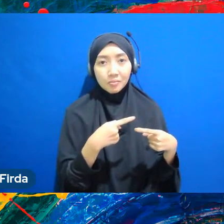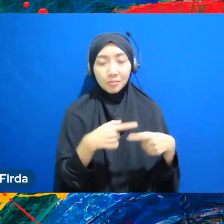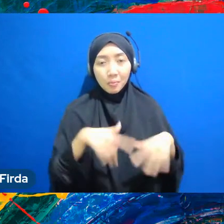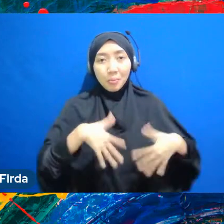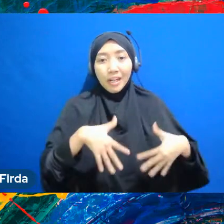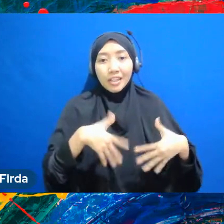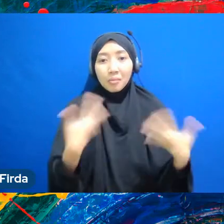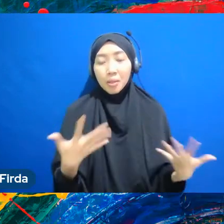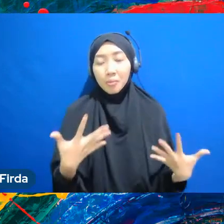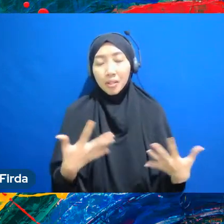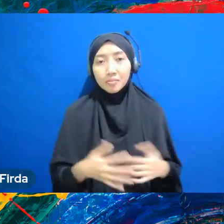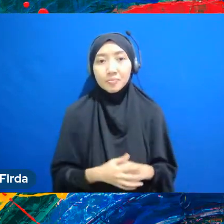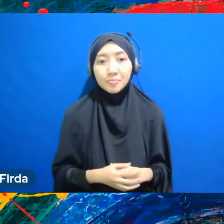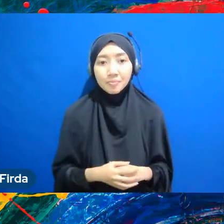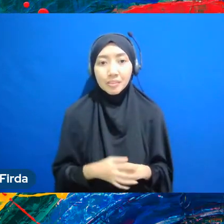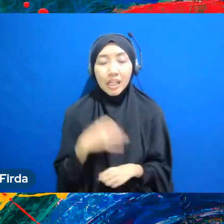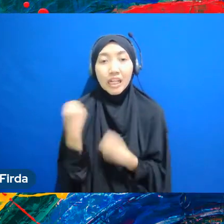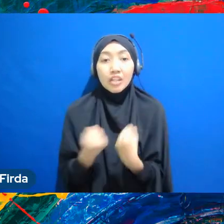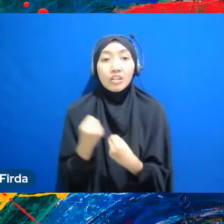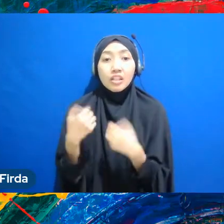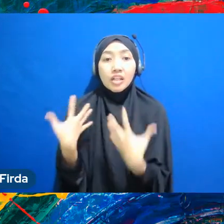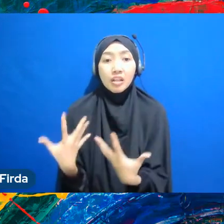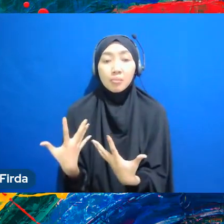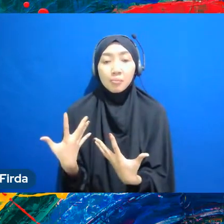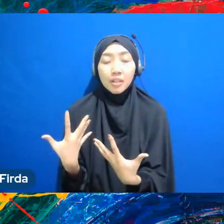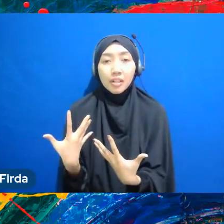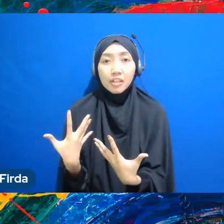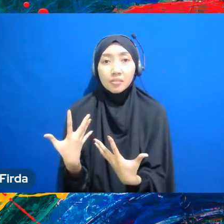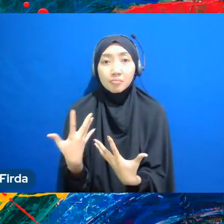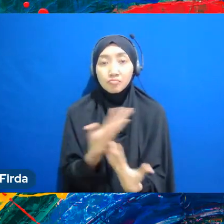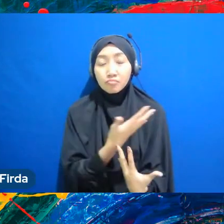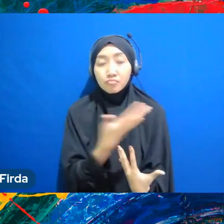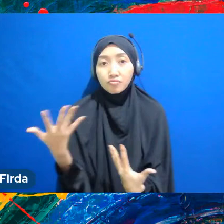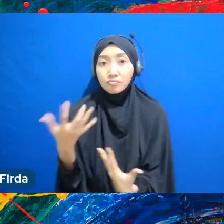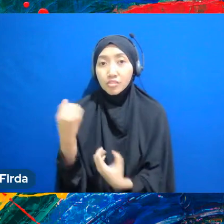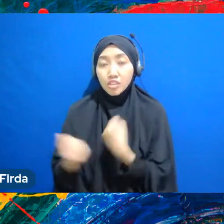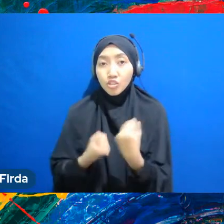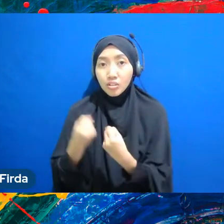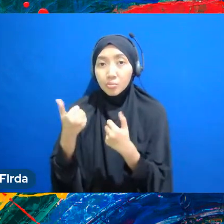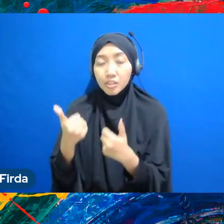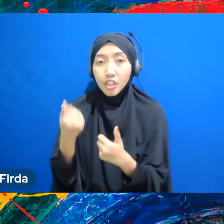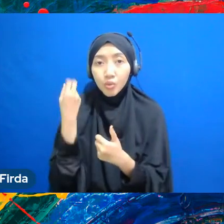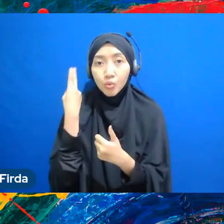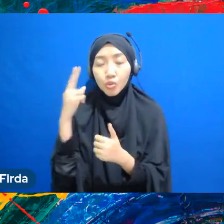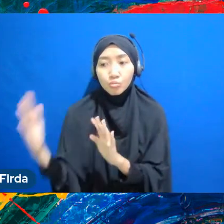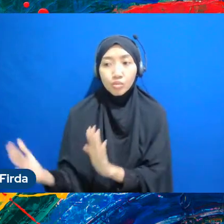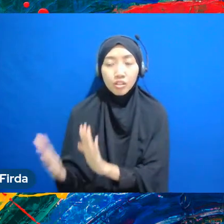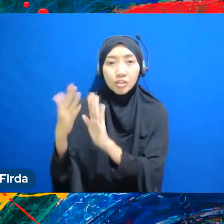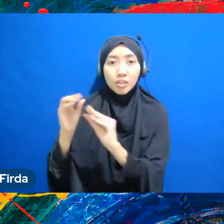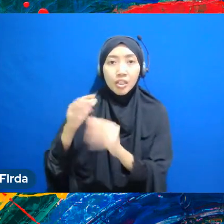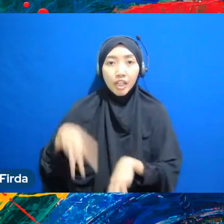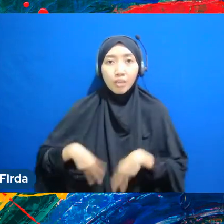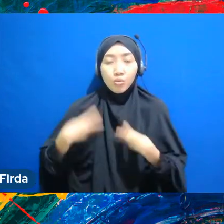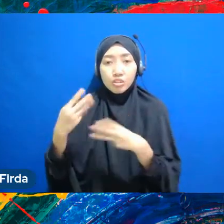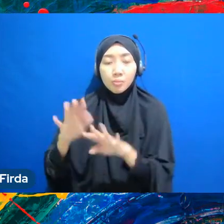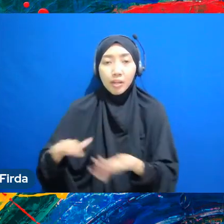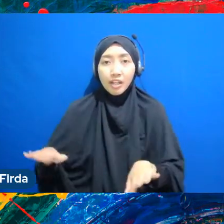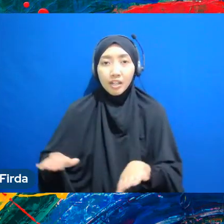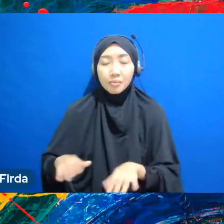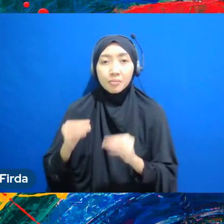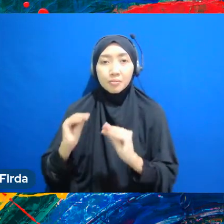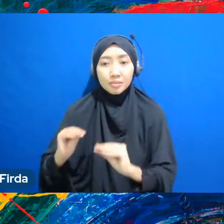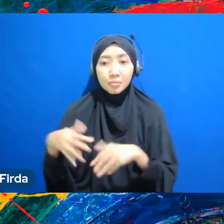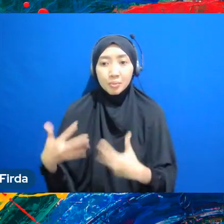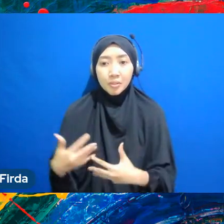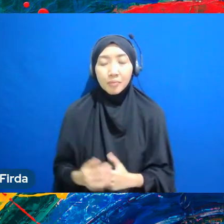gitu. Aktivitas apa sih yang misalnya dilakukan untuk mengajarkan emosi pada anak. Kira-kira gitulah ya.